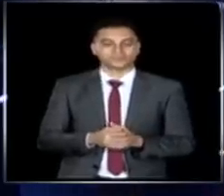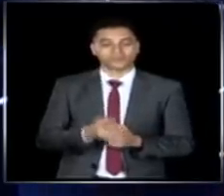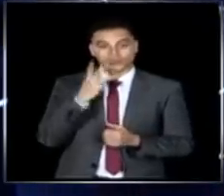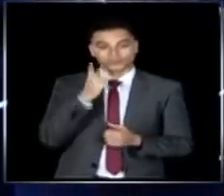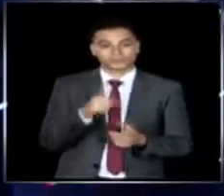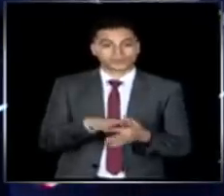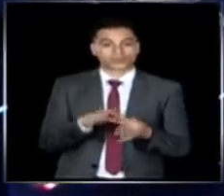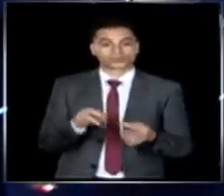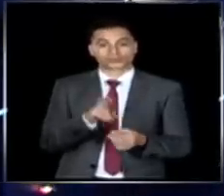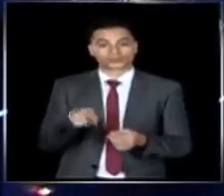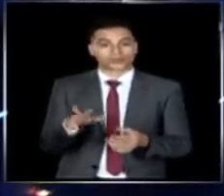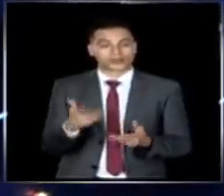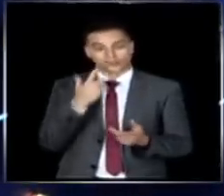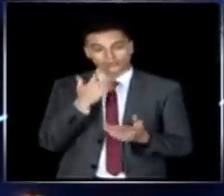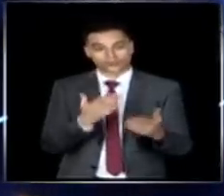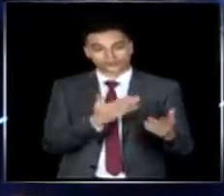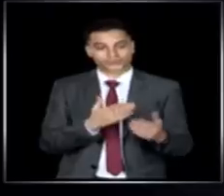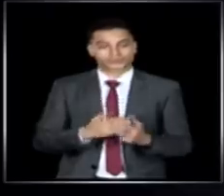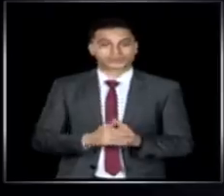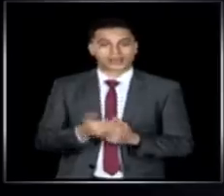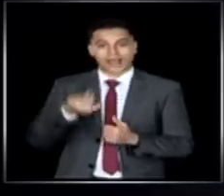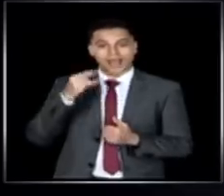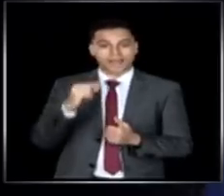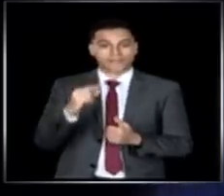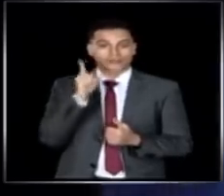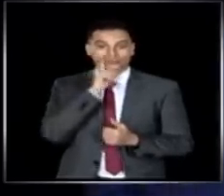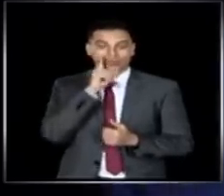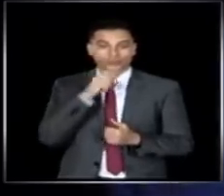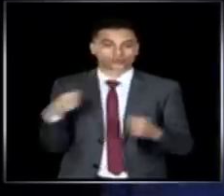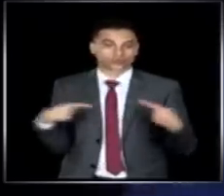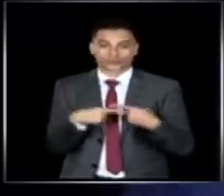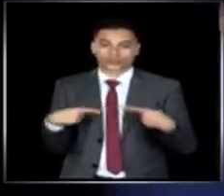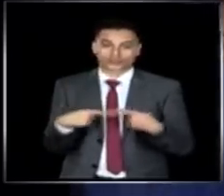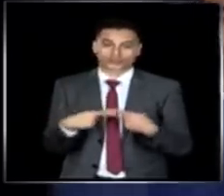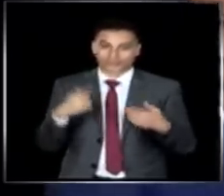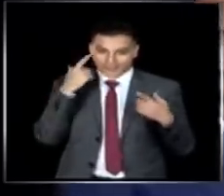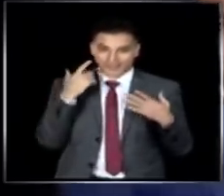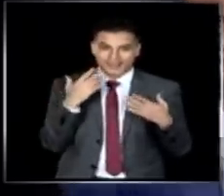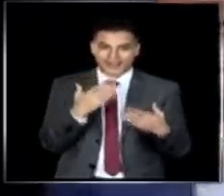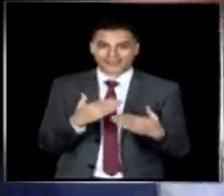وهنشوف موضوع السؤال إيه. أحمد، مش عايزين سويتش.